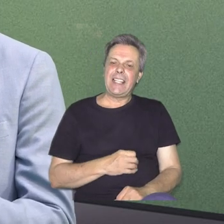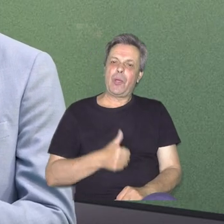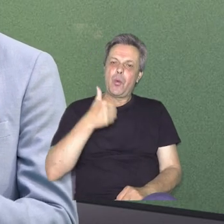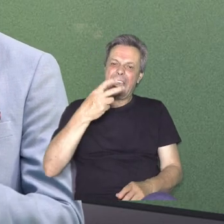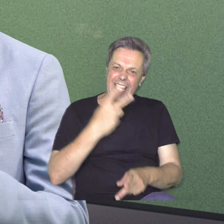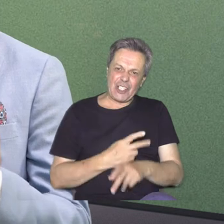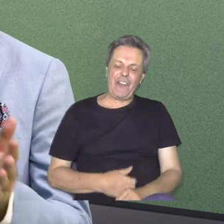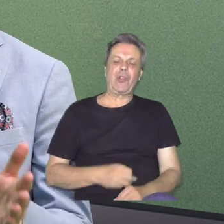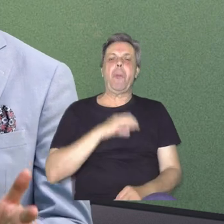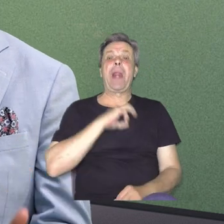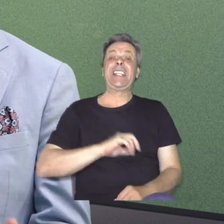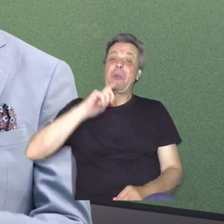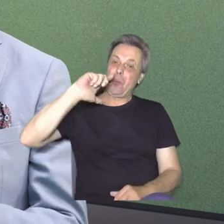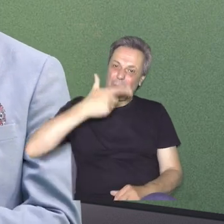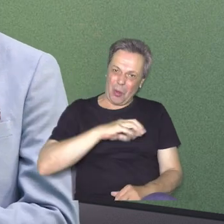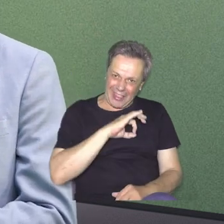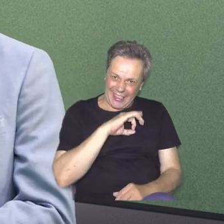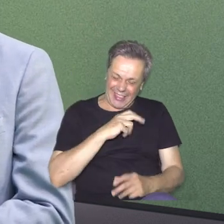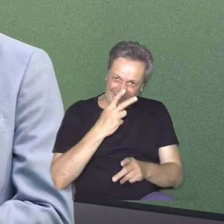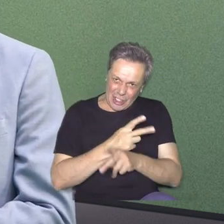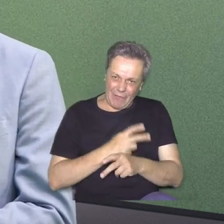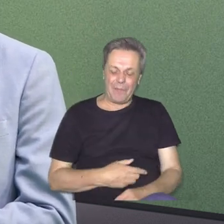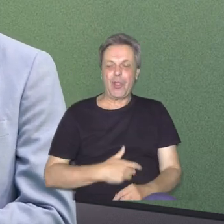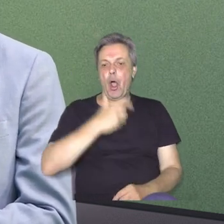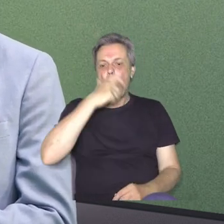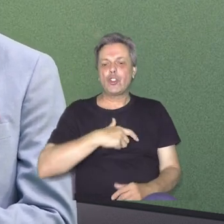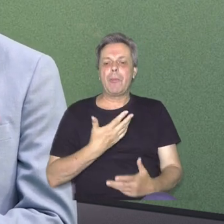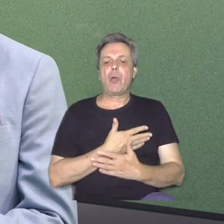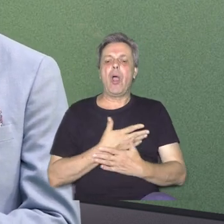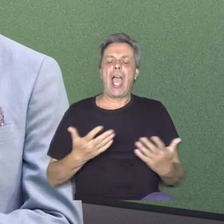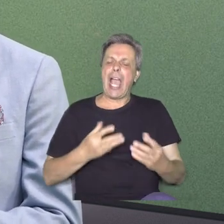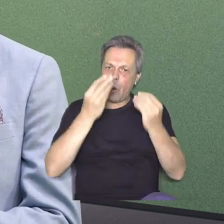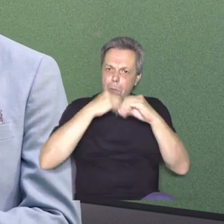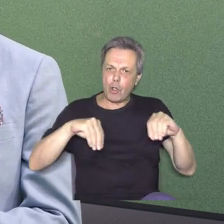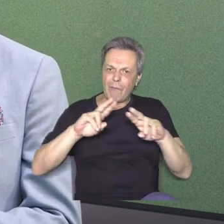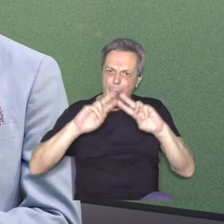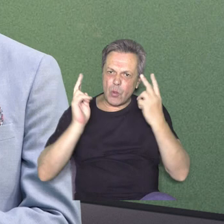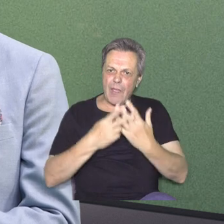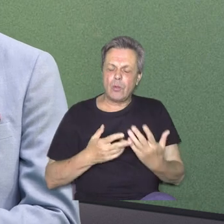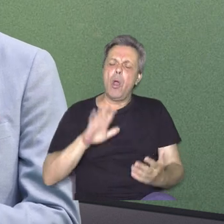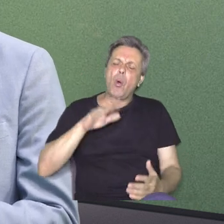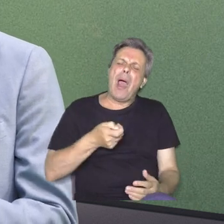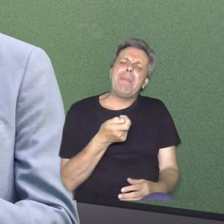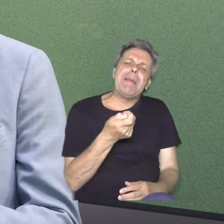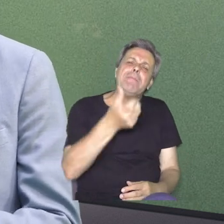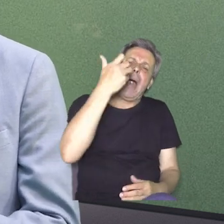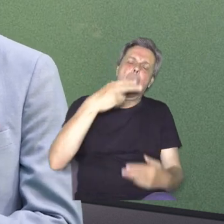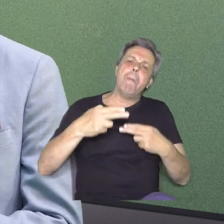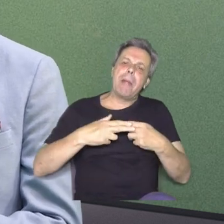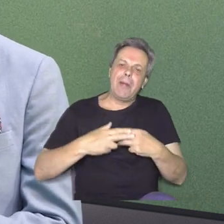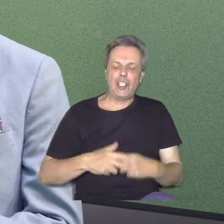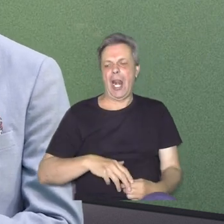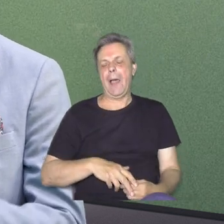predsjedniku jedne države, predsjedniku druge države, osobi koja je vrlo poštovana u svijetu, koja nam je barem